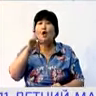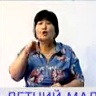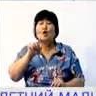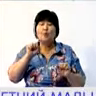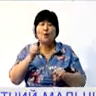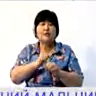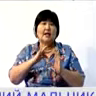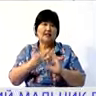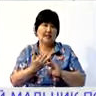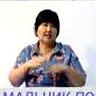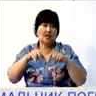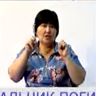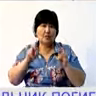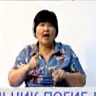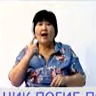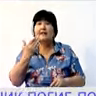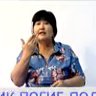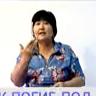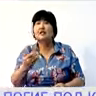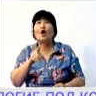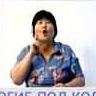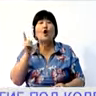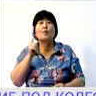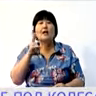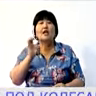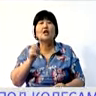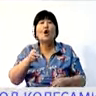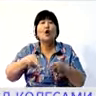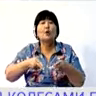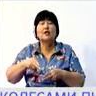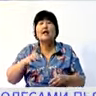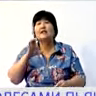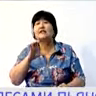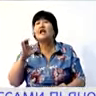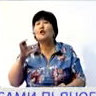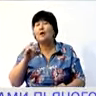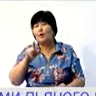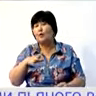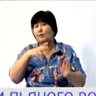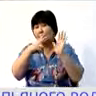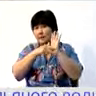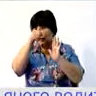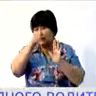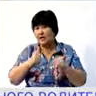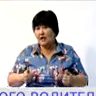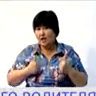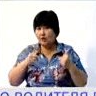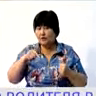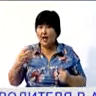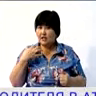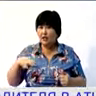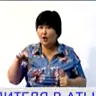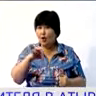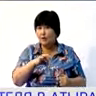сделать и сельские специалисты. Один из них – молодой нейрохирург Кенесары Баспаев. Прошел 8-месячную стажировку в Кызылординском